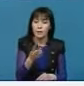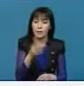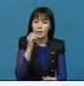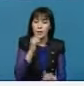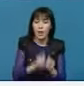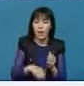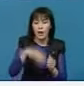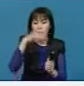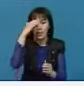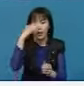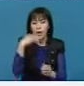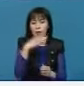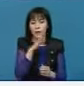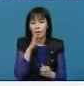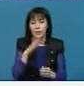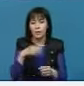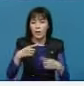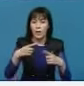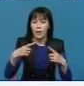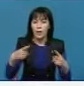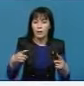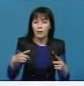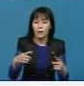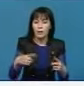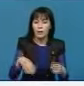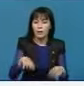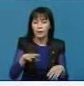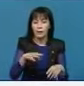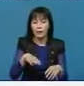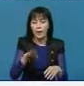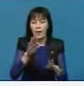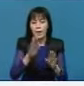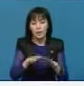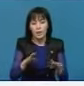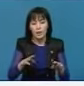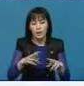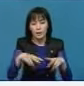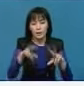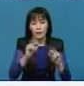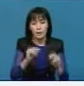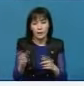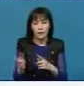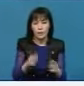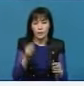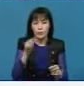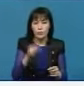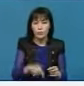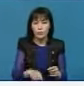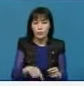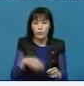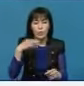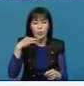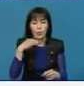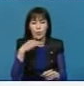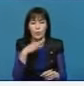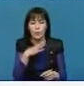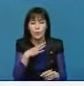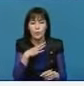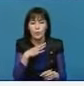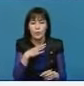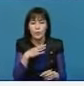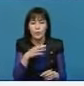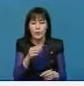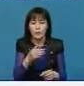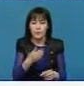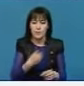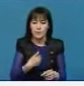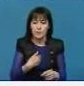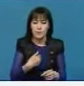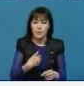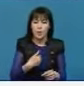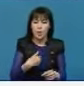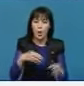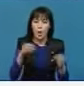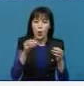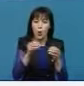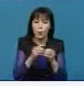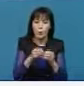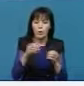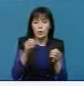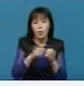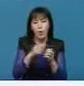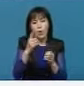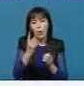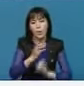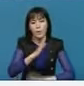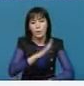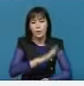атана әртүрлі жас деңгейінен баста баланы мамандыққа дайындайды, бірақ соның ішінде басым бөлігі көбіне бізде 10-11